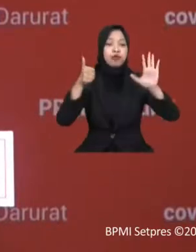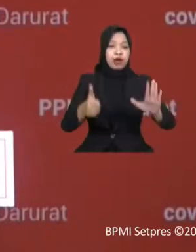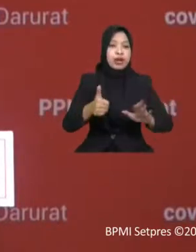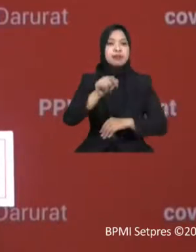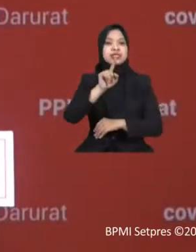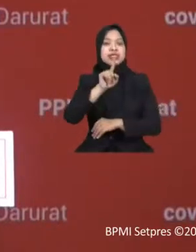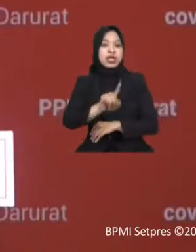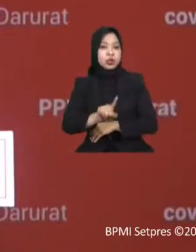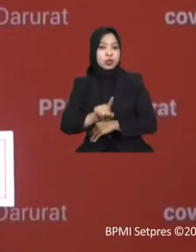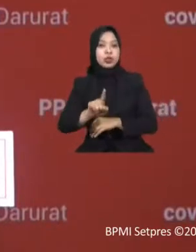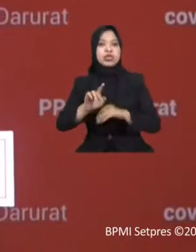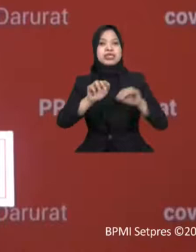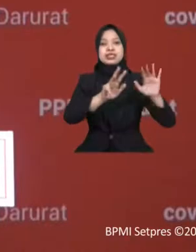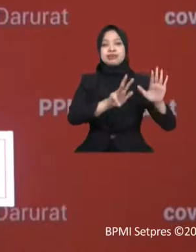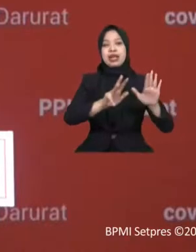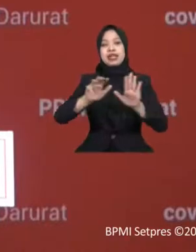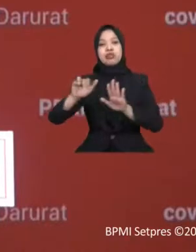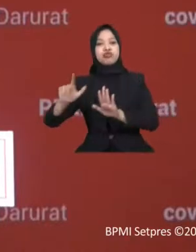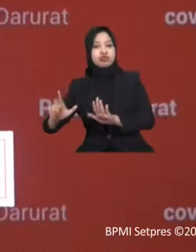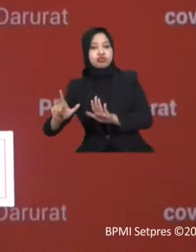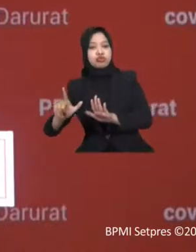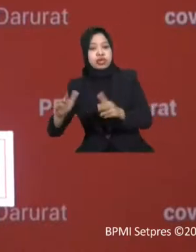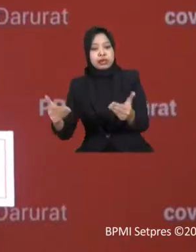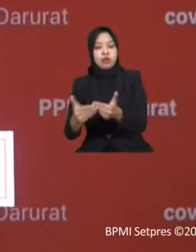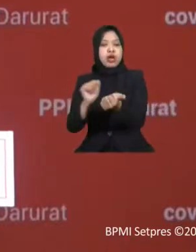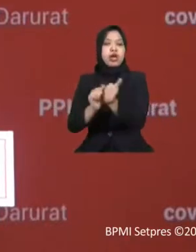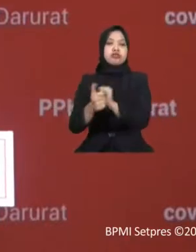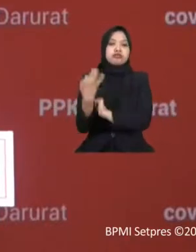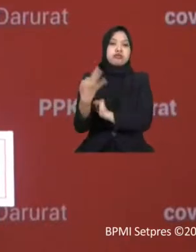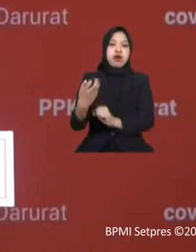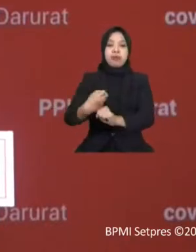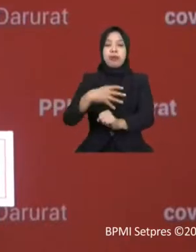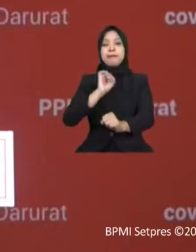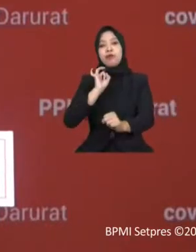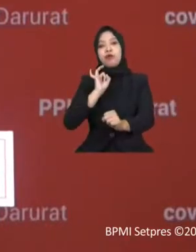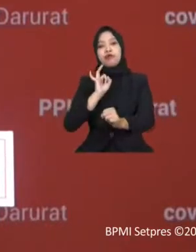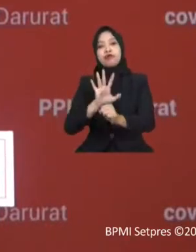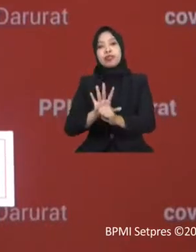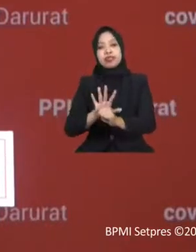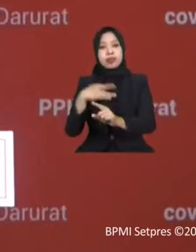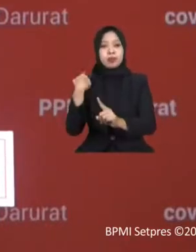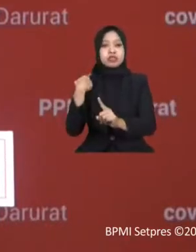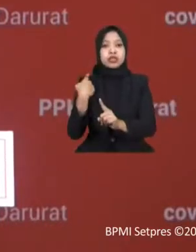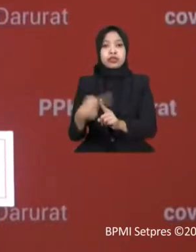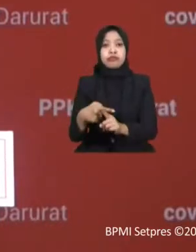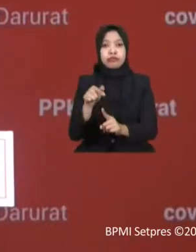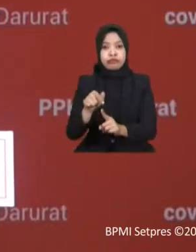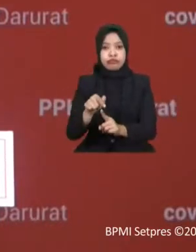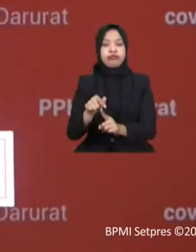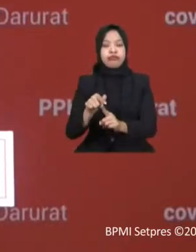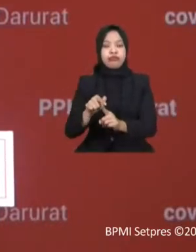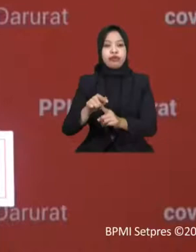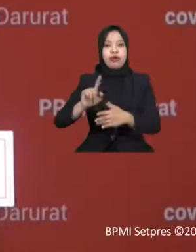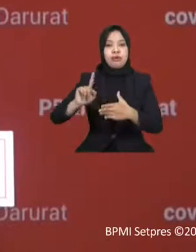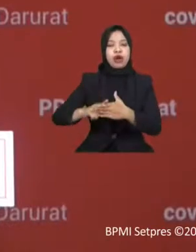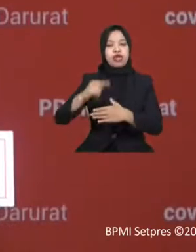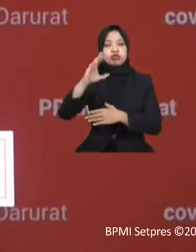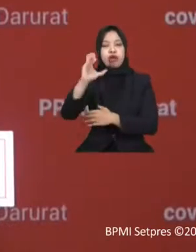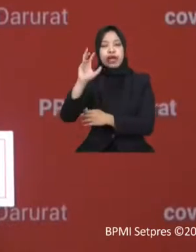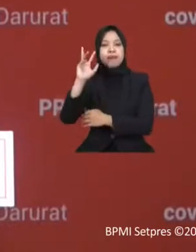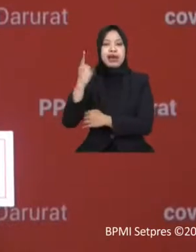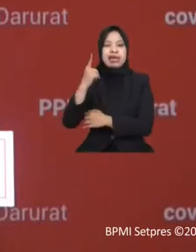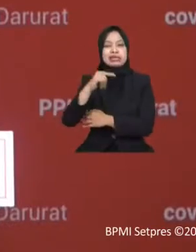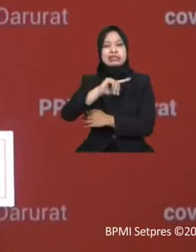36100 97 kasus baru yang terkonfirmasi positif sejak kemarin sore